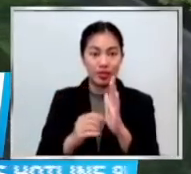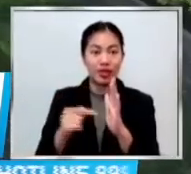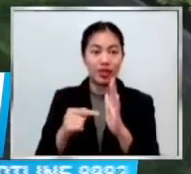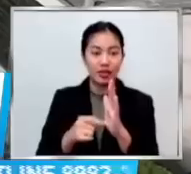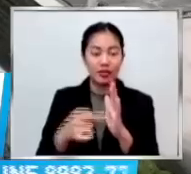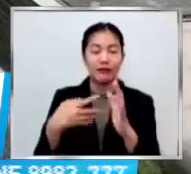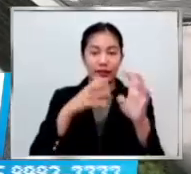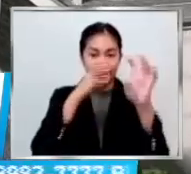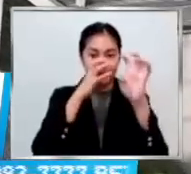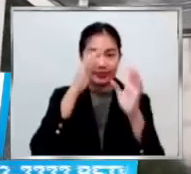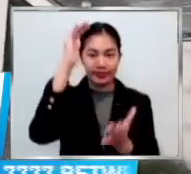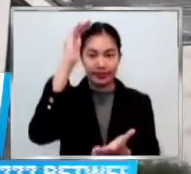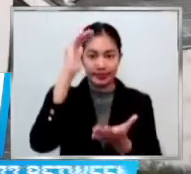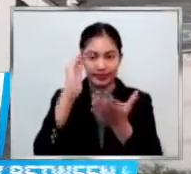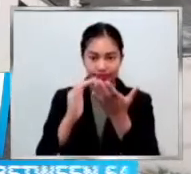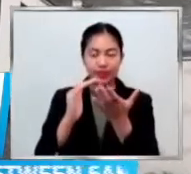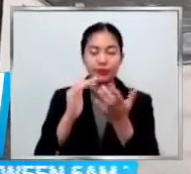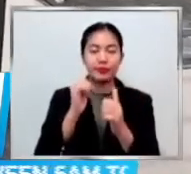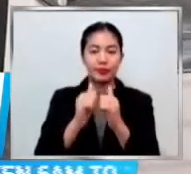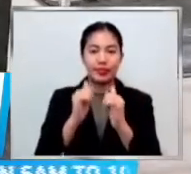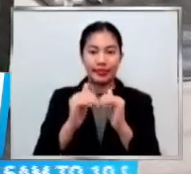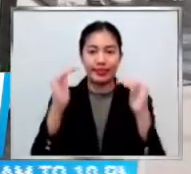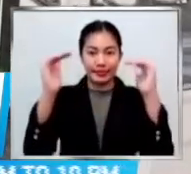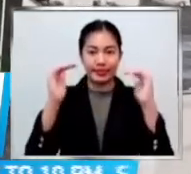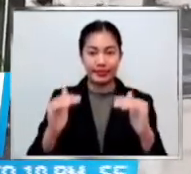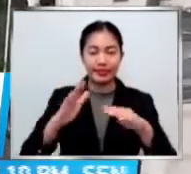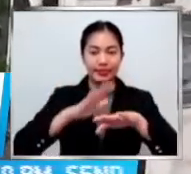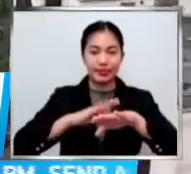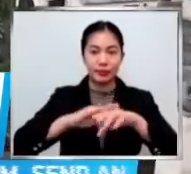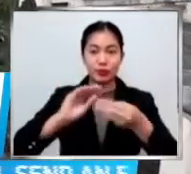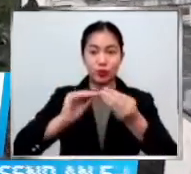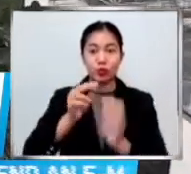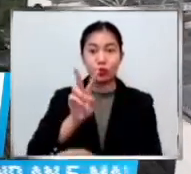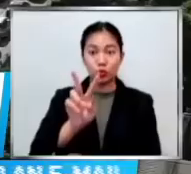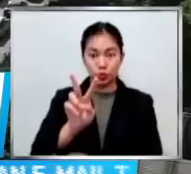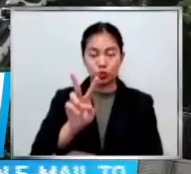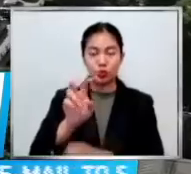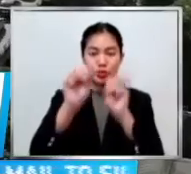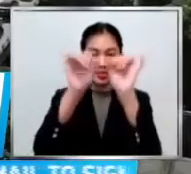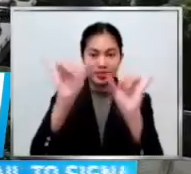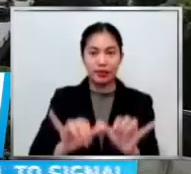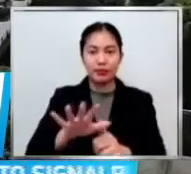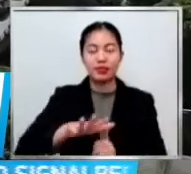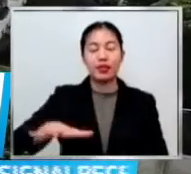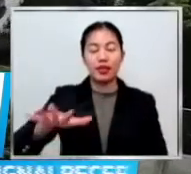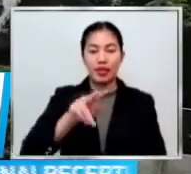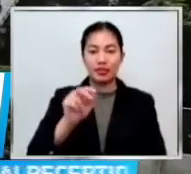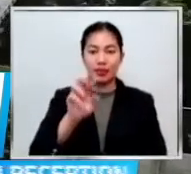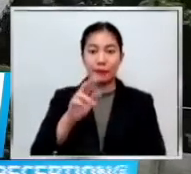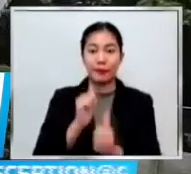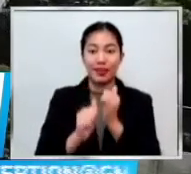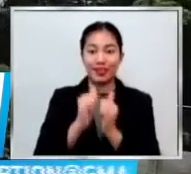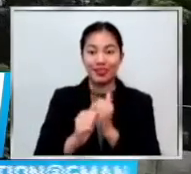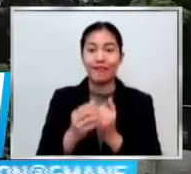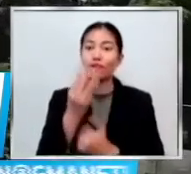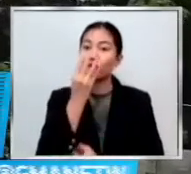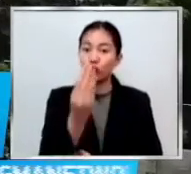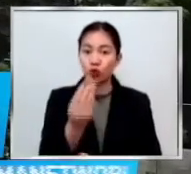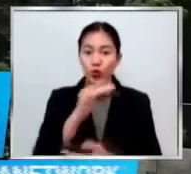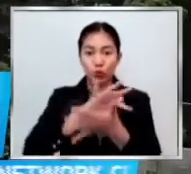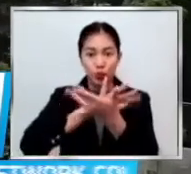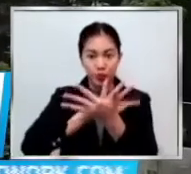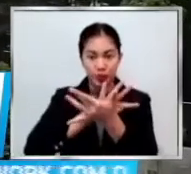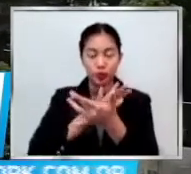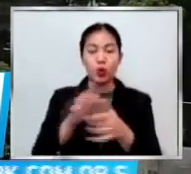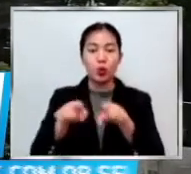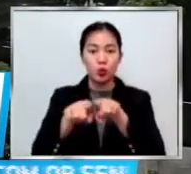na raw ang transmission at mga kaso ng COVID, pati ang healthcare utilization. Sa panayam naman ng